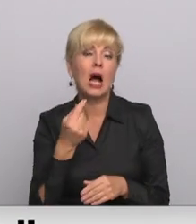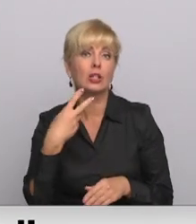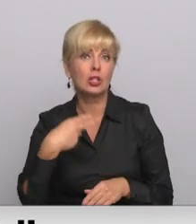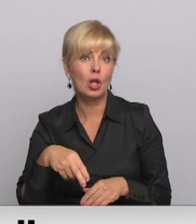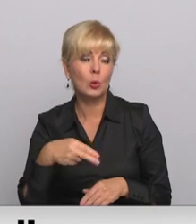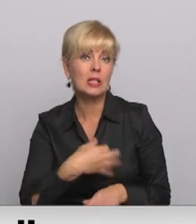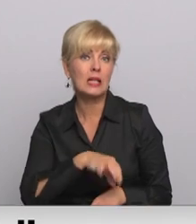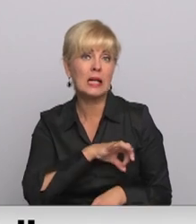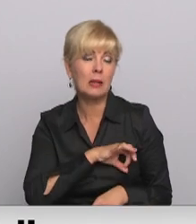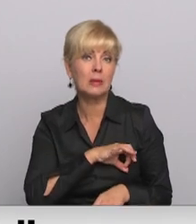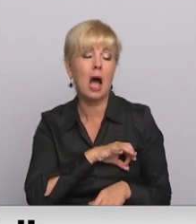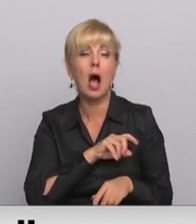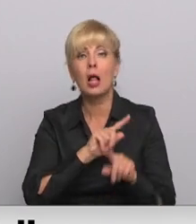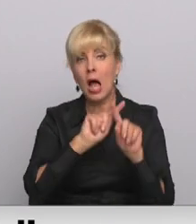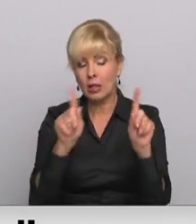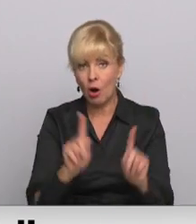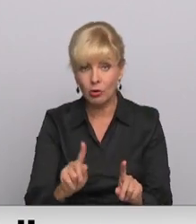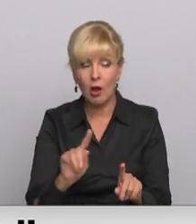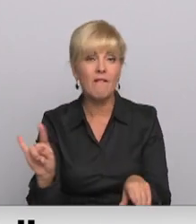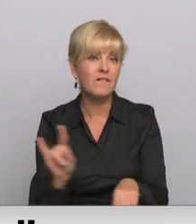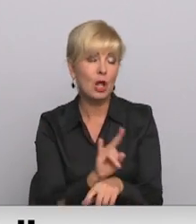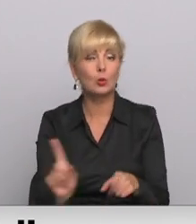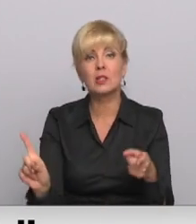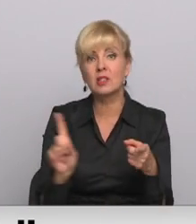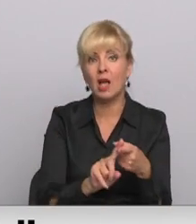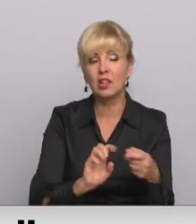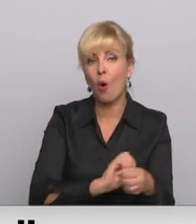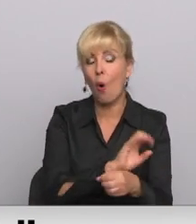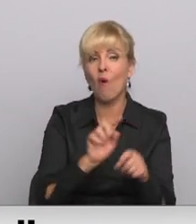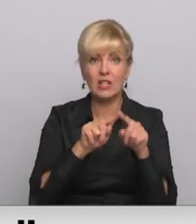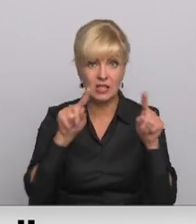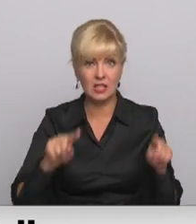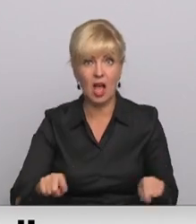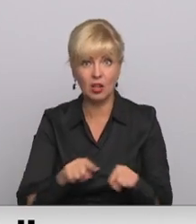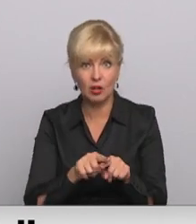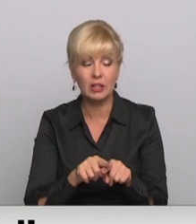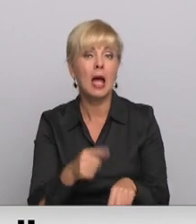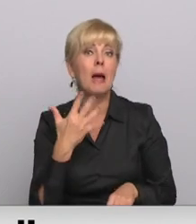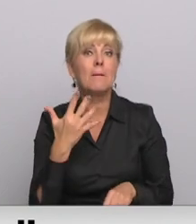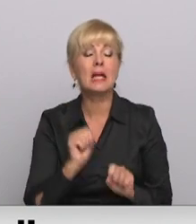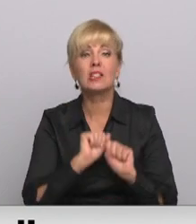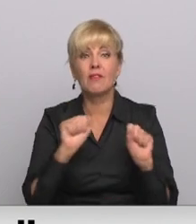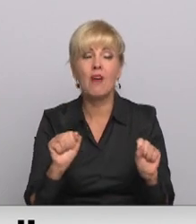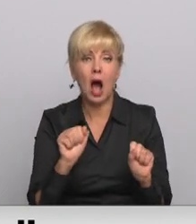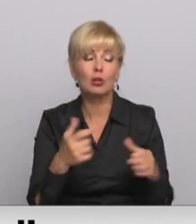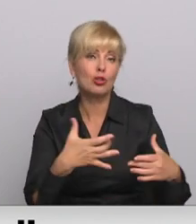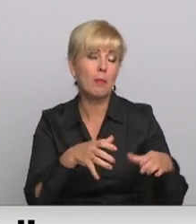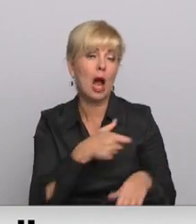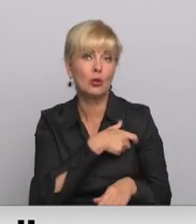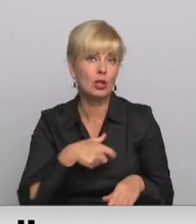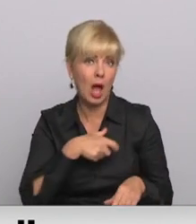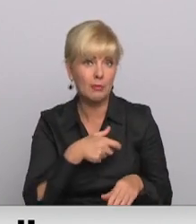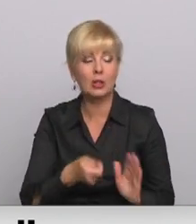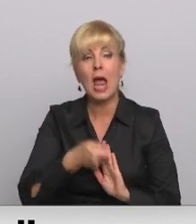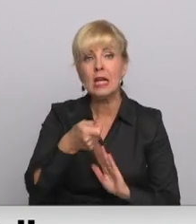20 kriminālu procesu saistībā ar viltotiem COVID-19 certifikātiem. Tādēļ 5 valdošo partiju deputāti Saeimā